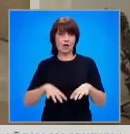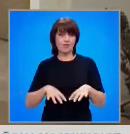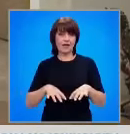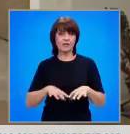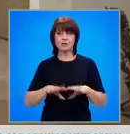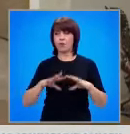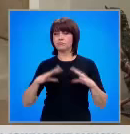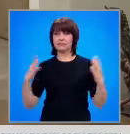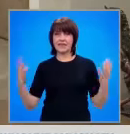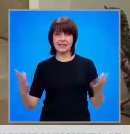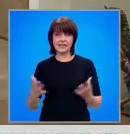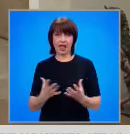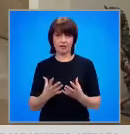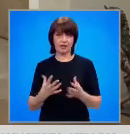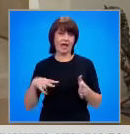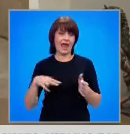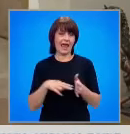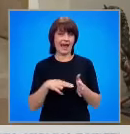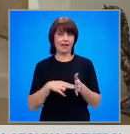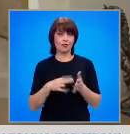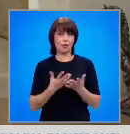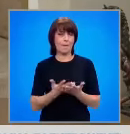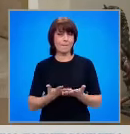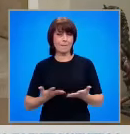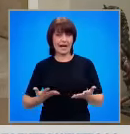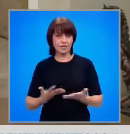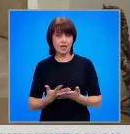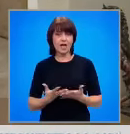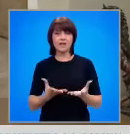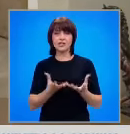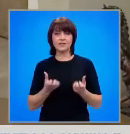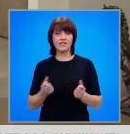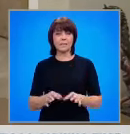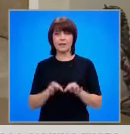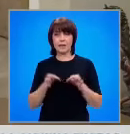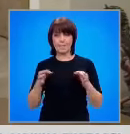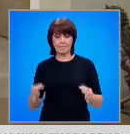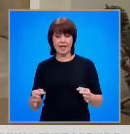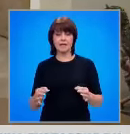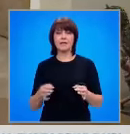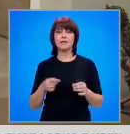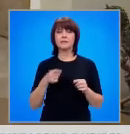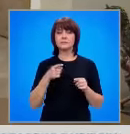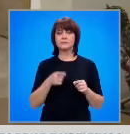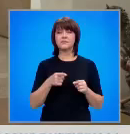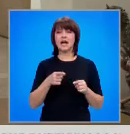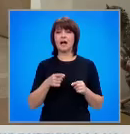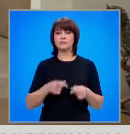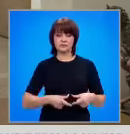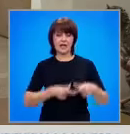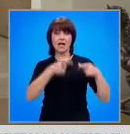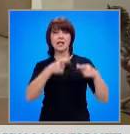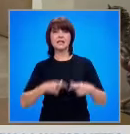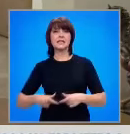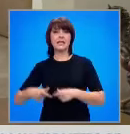на цялата мрежа, като вземаме всички мерки за захранването на подстанция Хоризонт и съответно на региона да